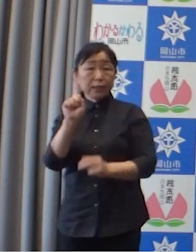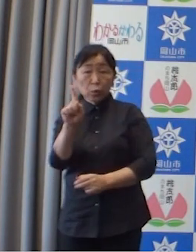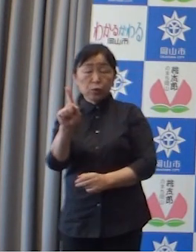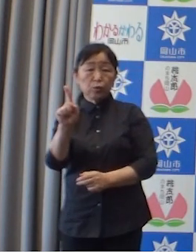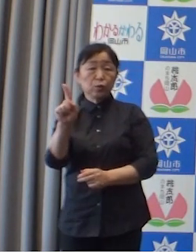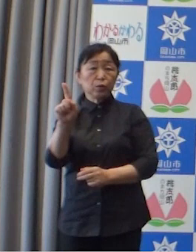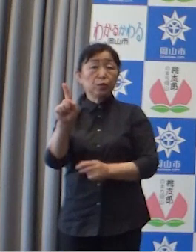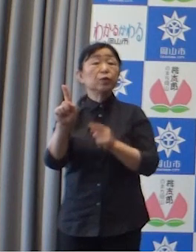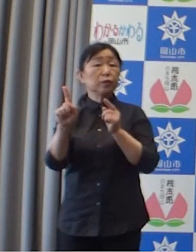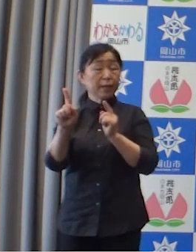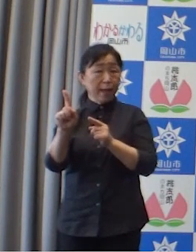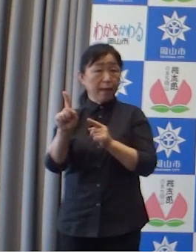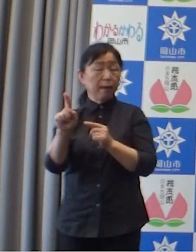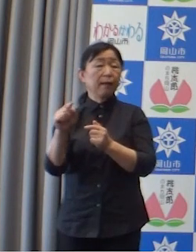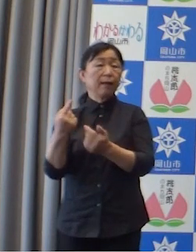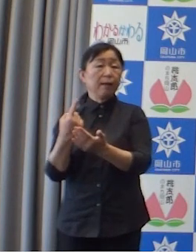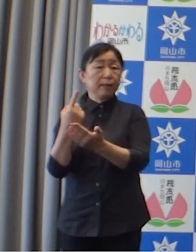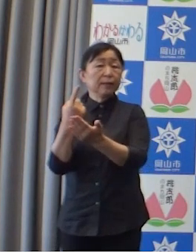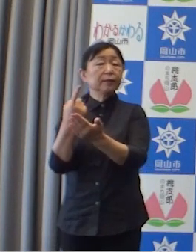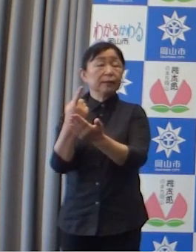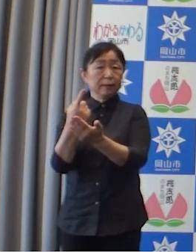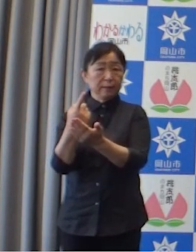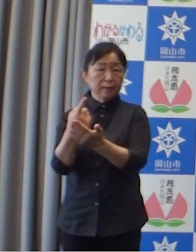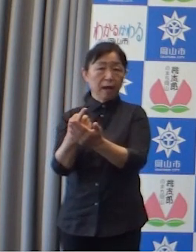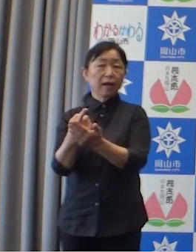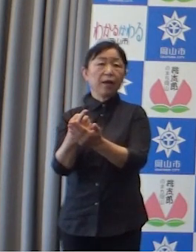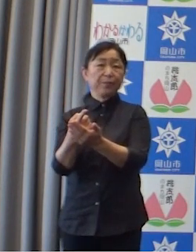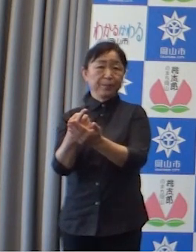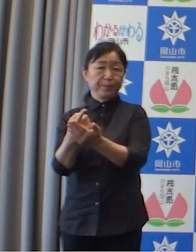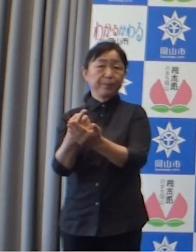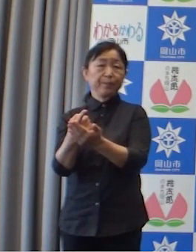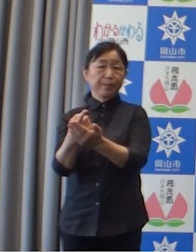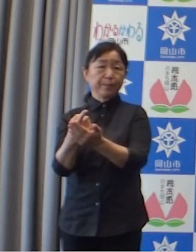のこのそれ参加する